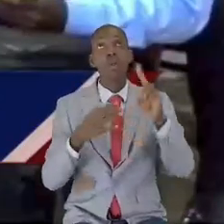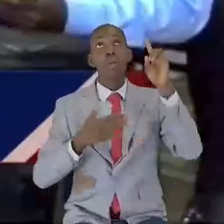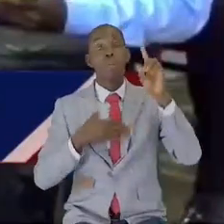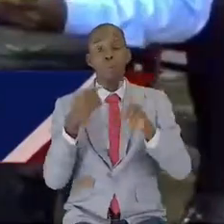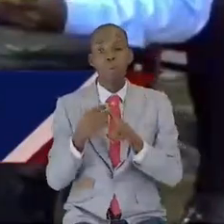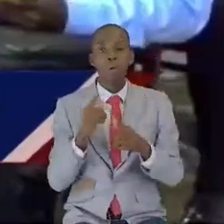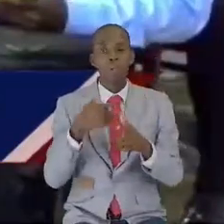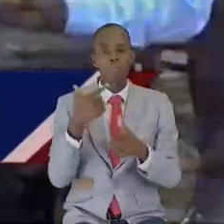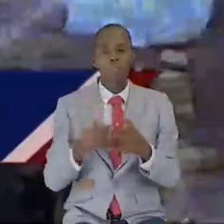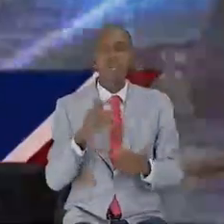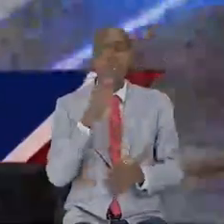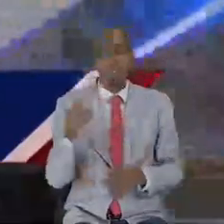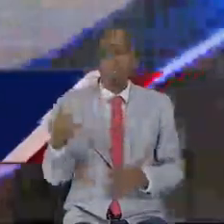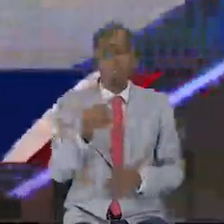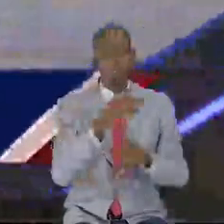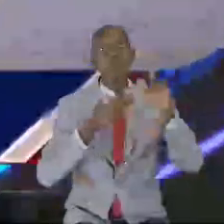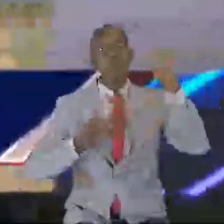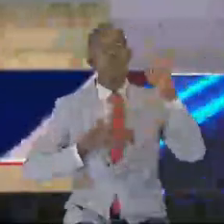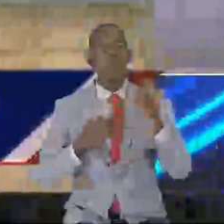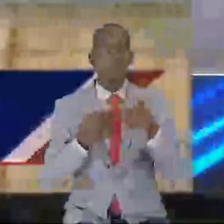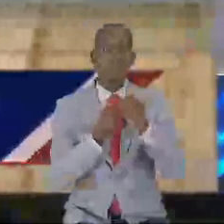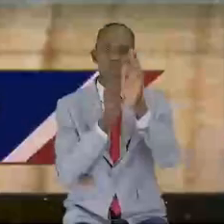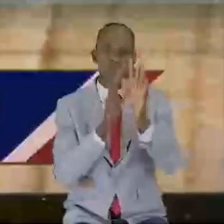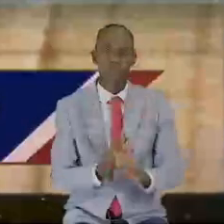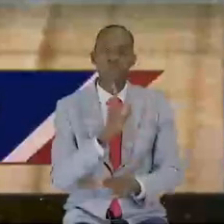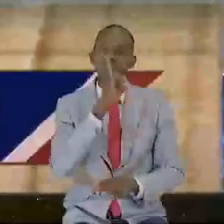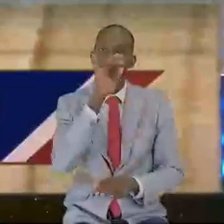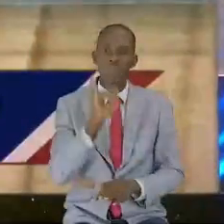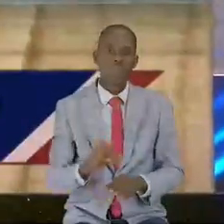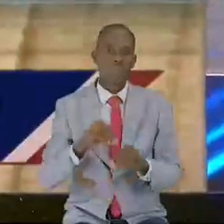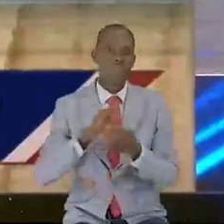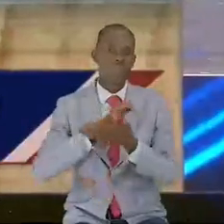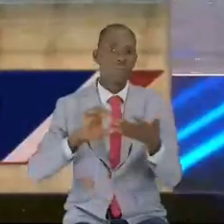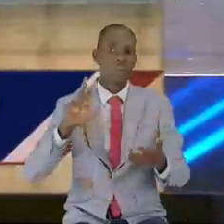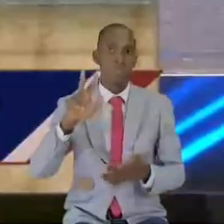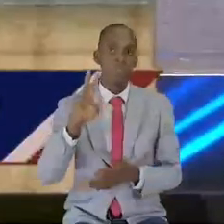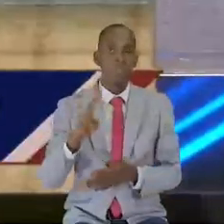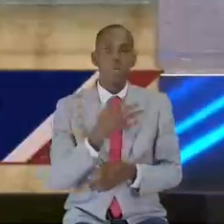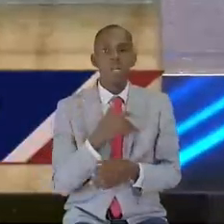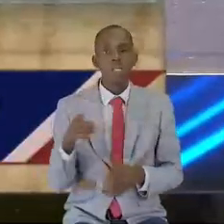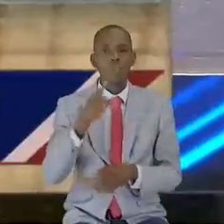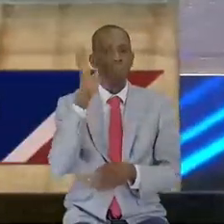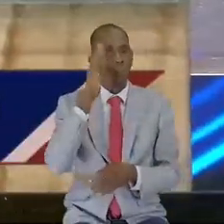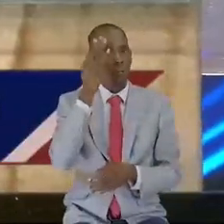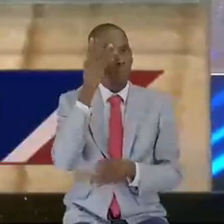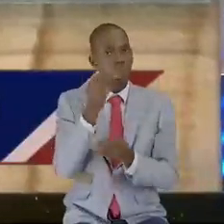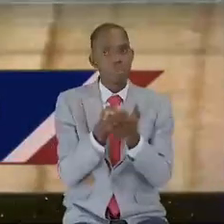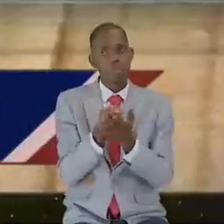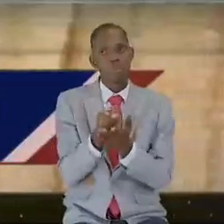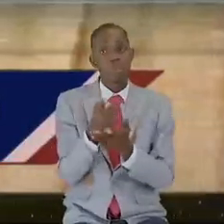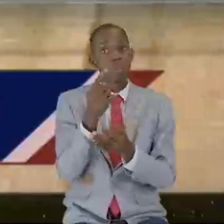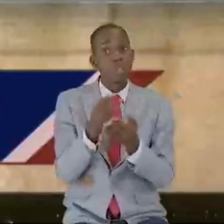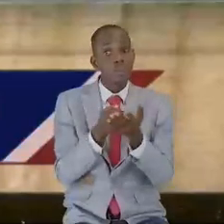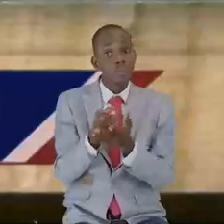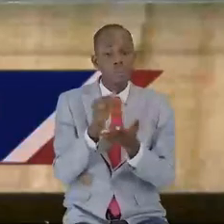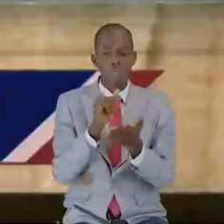êtes vraiment mes disciples. Maintenant, il dit, dans le verset 32, vous connaîtrez la